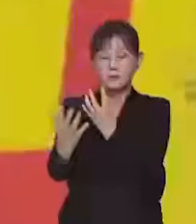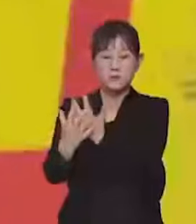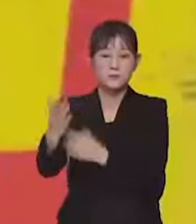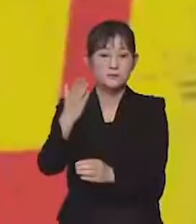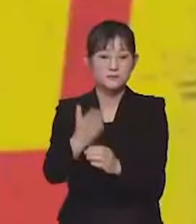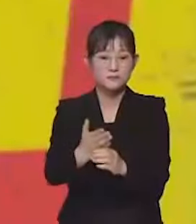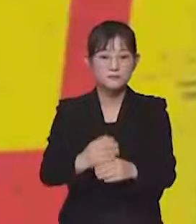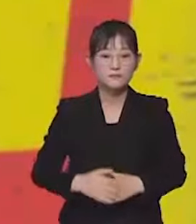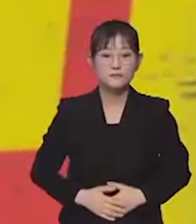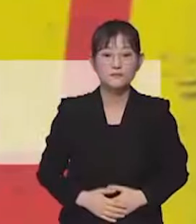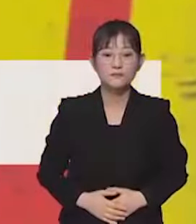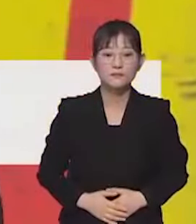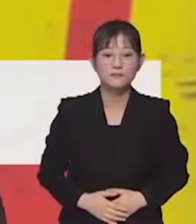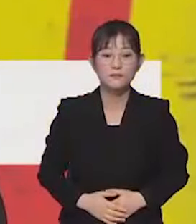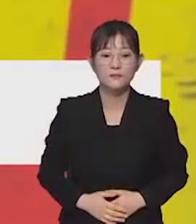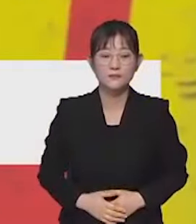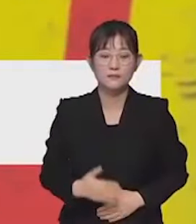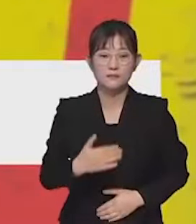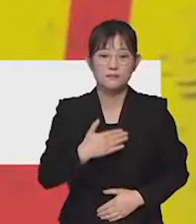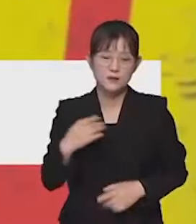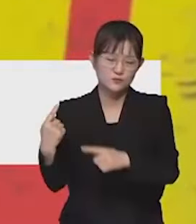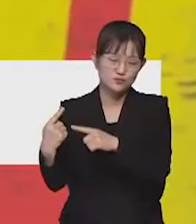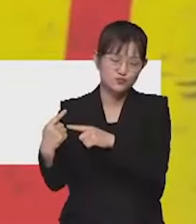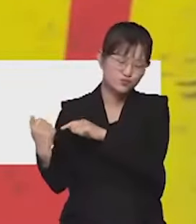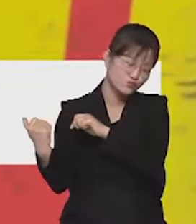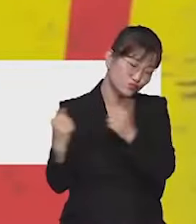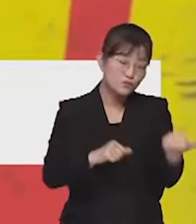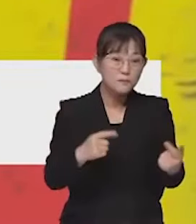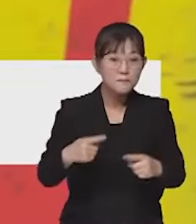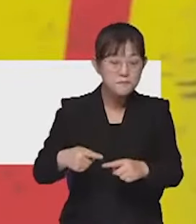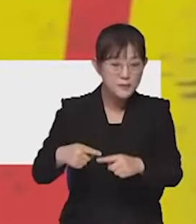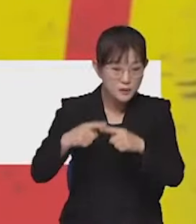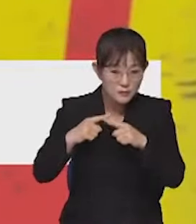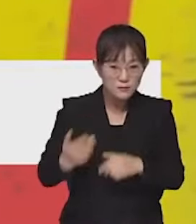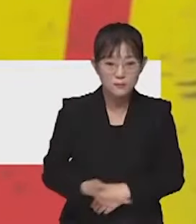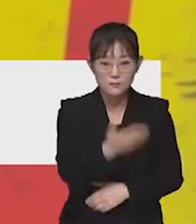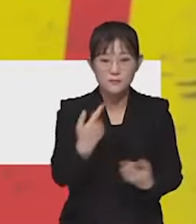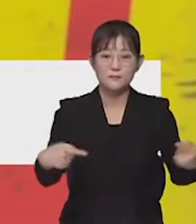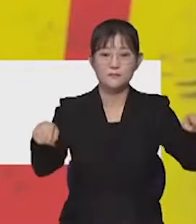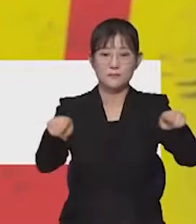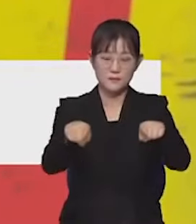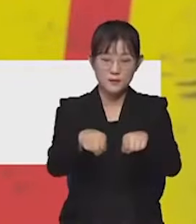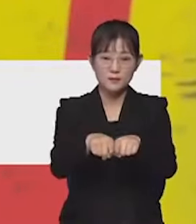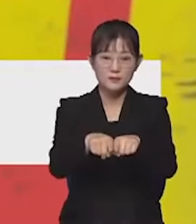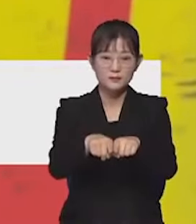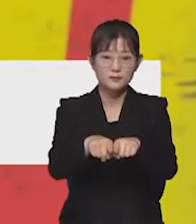저도 죽을 힘을 다해서 여러분과 함께 하겠습니다.